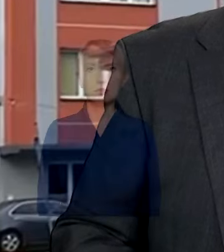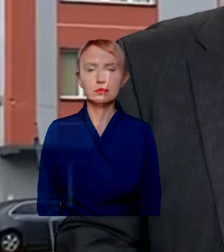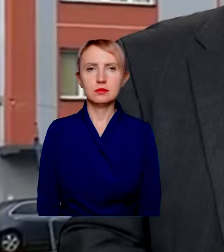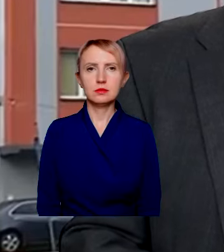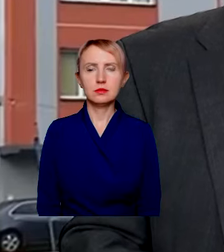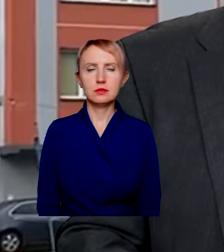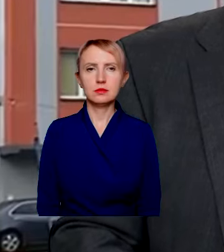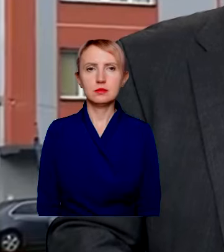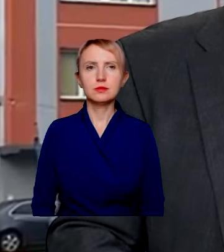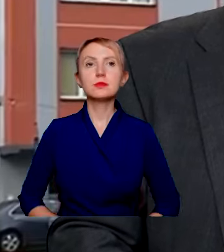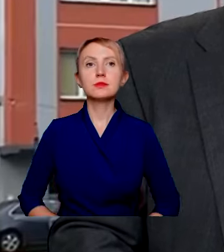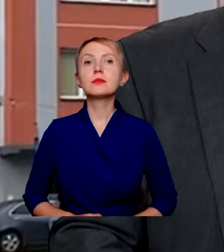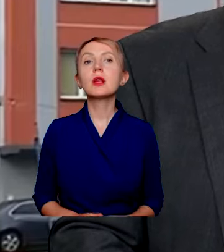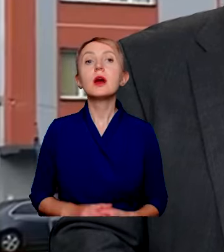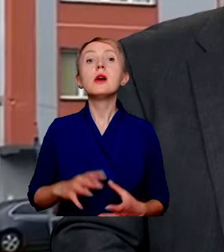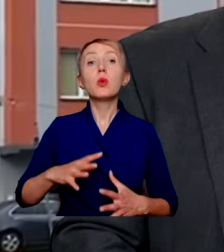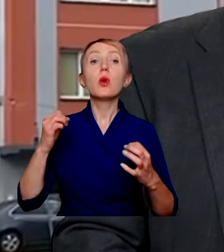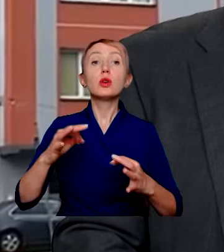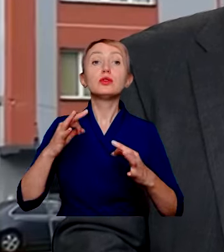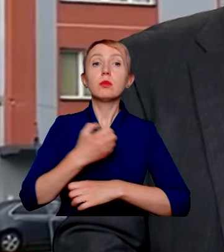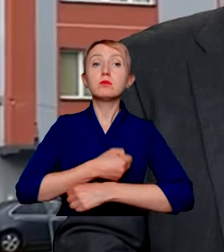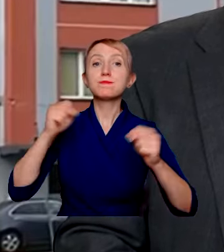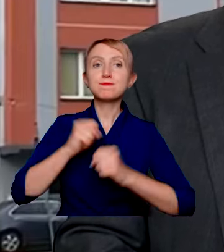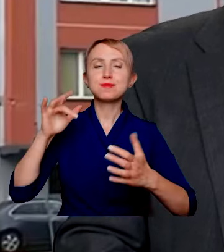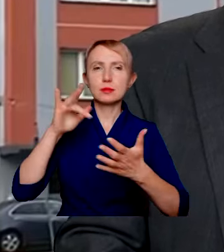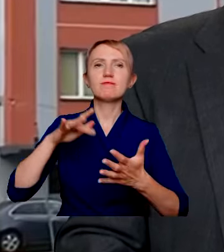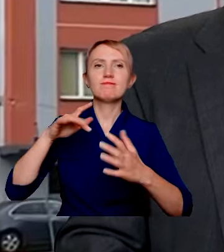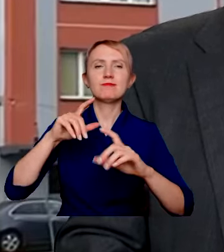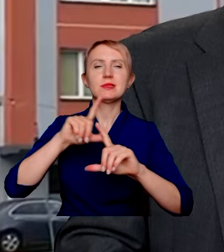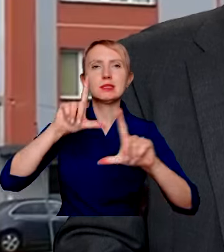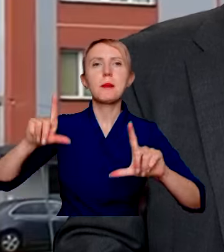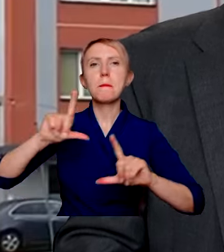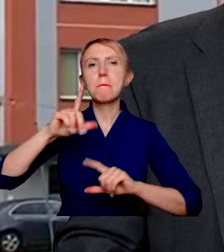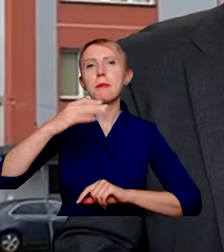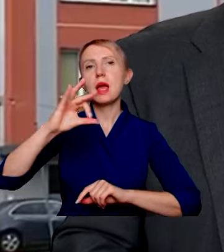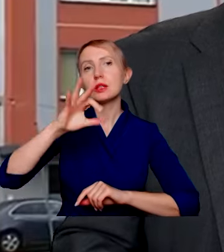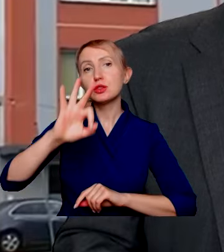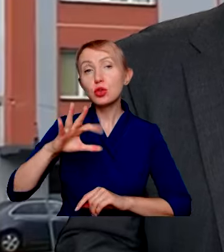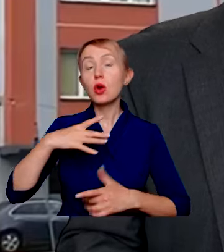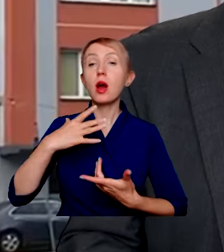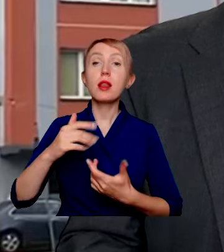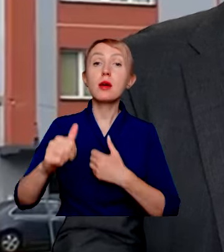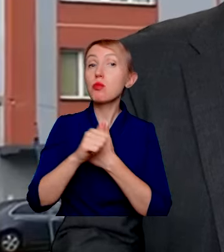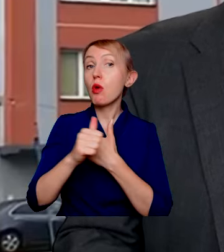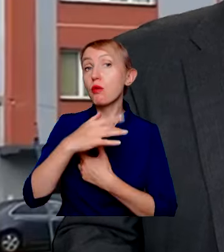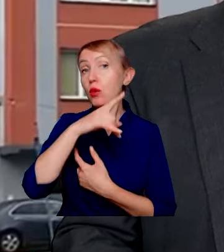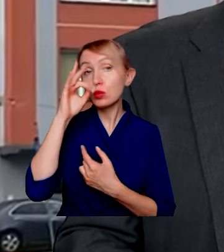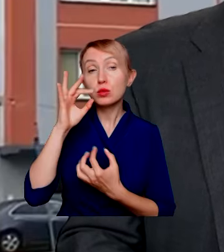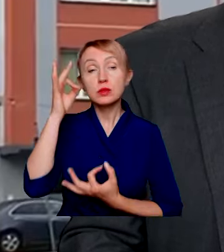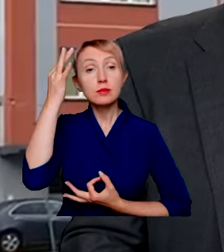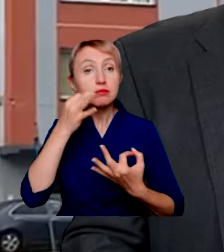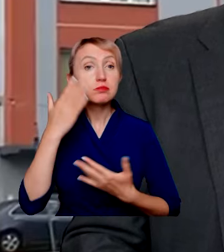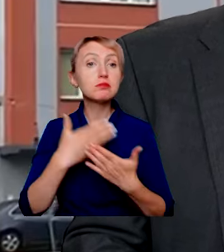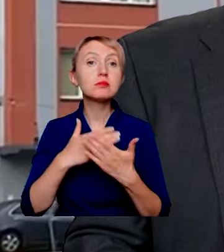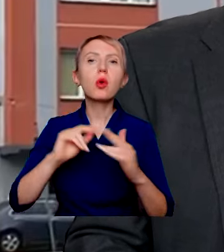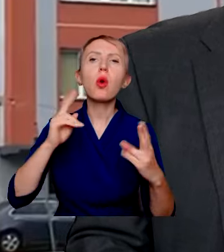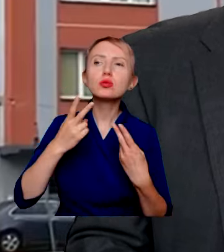zdarzenia, no ale spekulacji jest sporo, bo podobnych zdarzeń już o